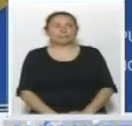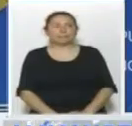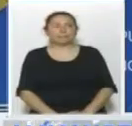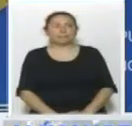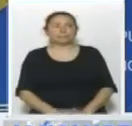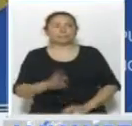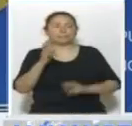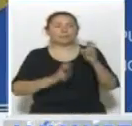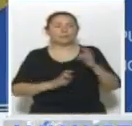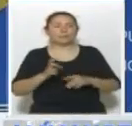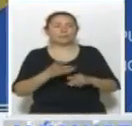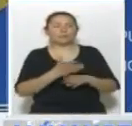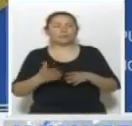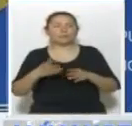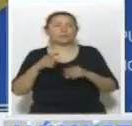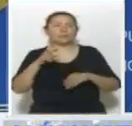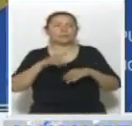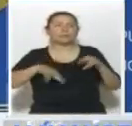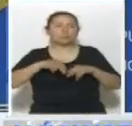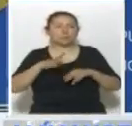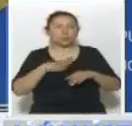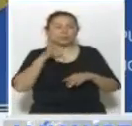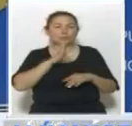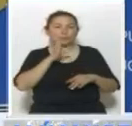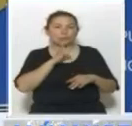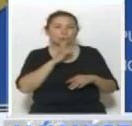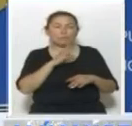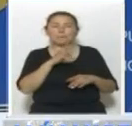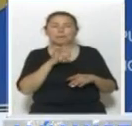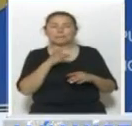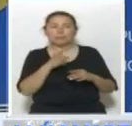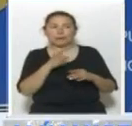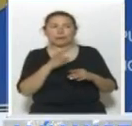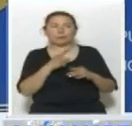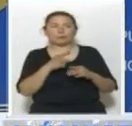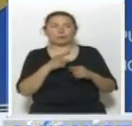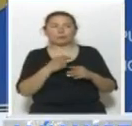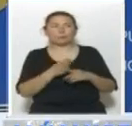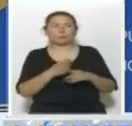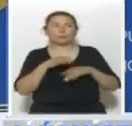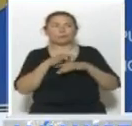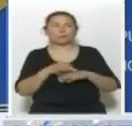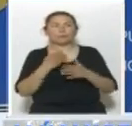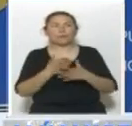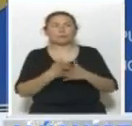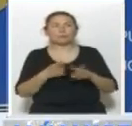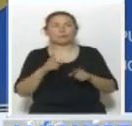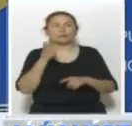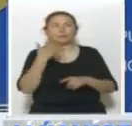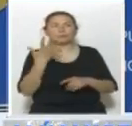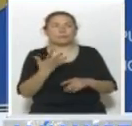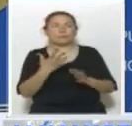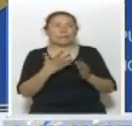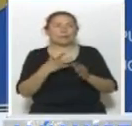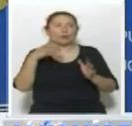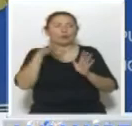Ол зауыт салынғаннан кейін Жаңаөзен қаласына су магистралдық құбырлар арқылы жеткізілу керек. Жалпы ұзындығы 105 шақырымды